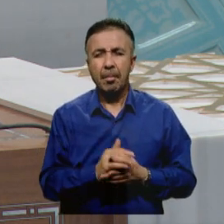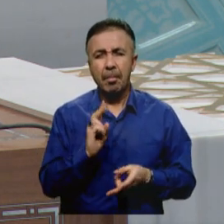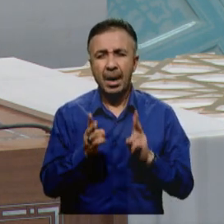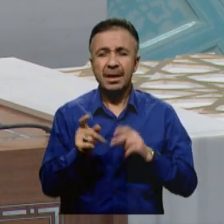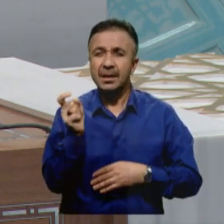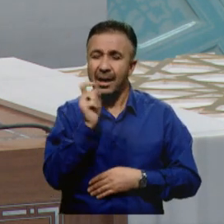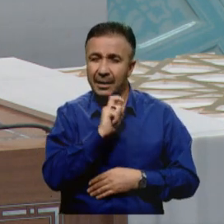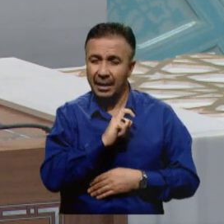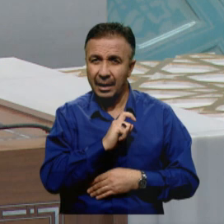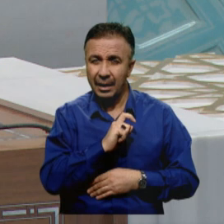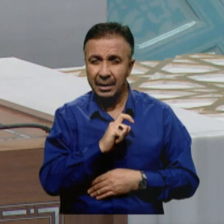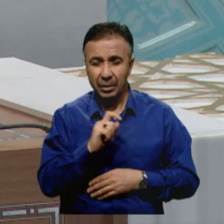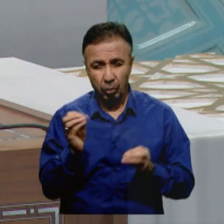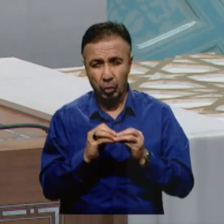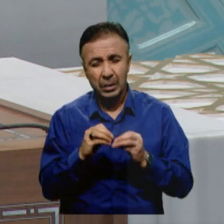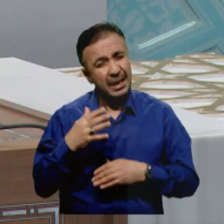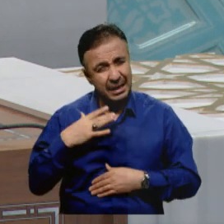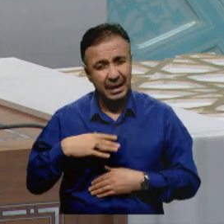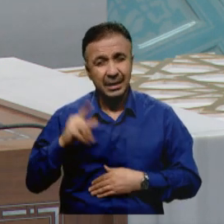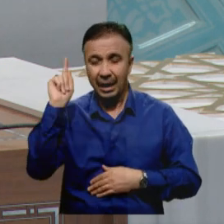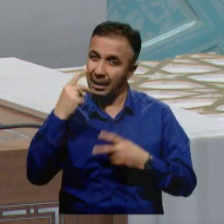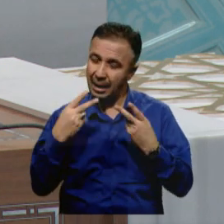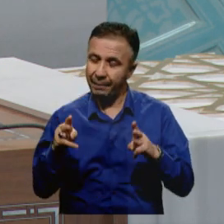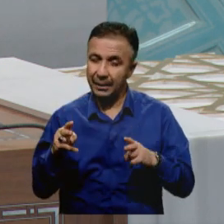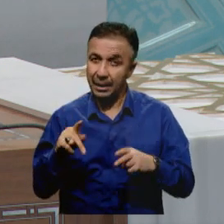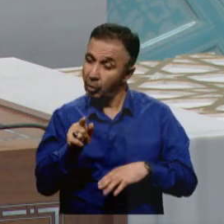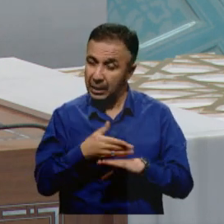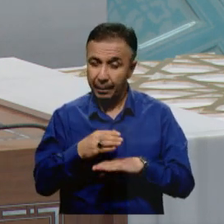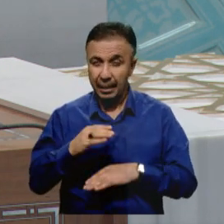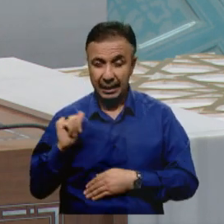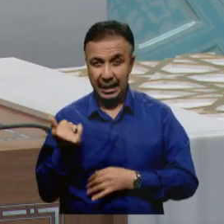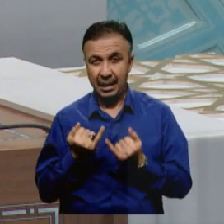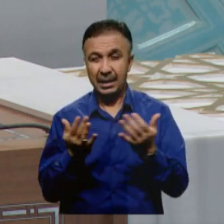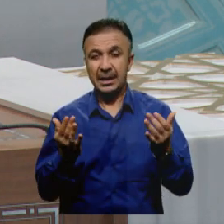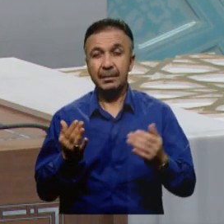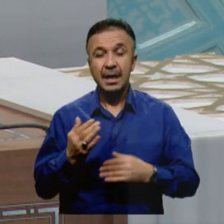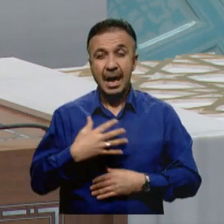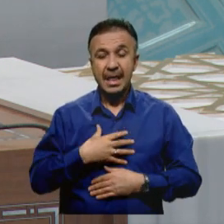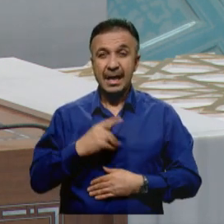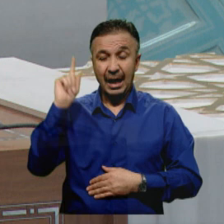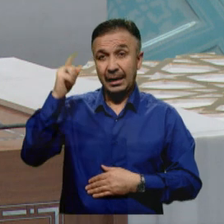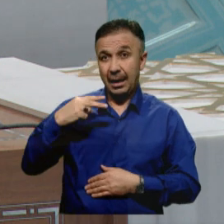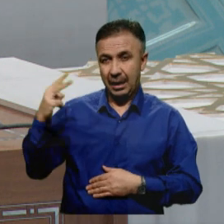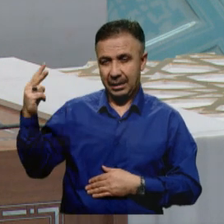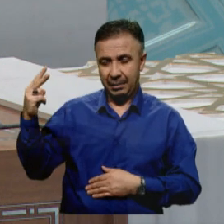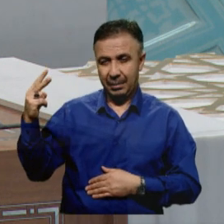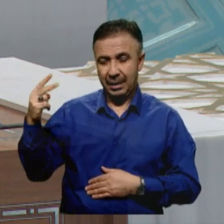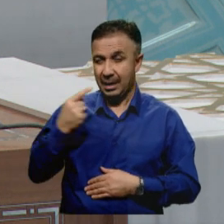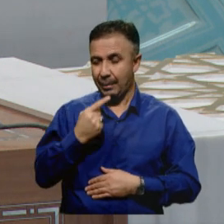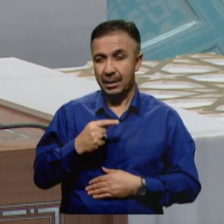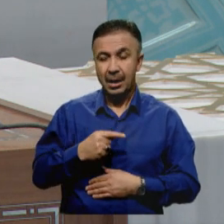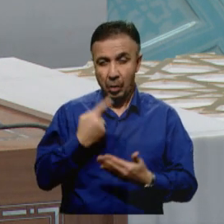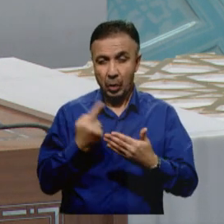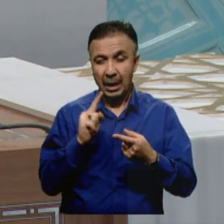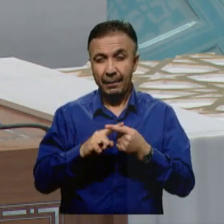kusurları dilerse affeder. Onun için değerli kardeşlerim, dini Allah'a has kılmak demek, Kur'an ve sünnete uygun